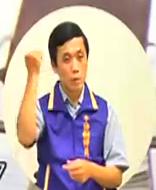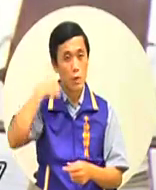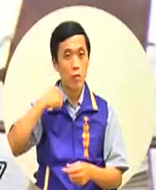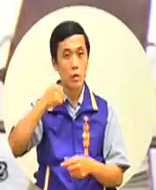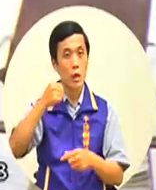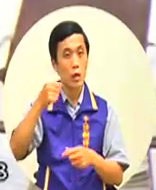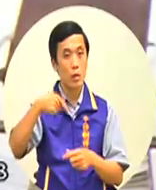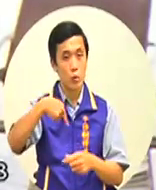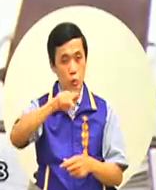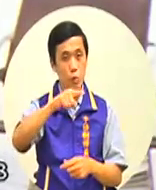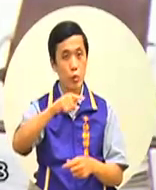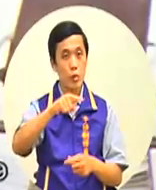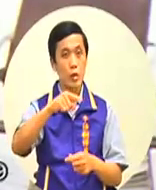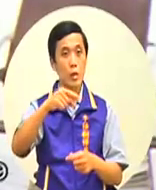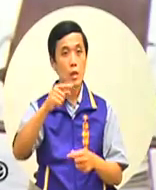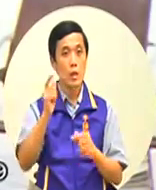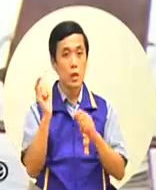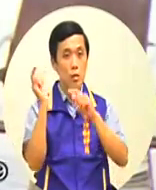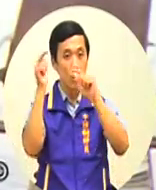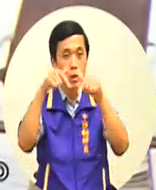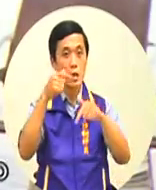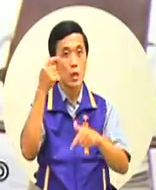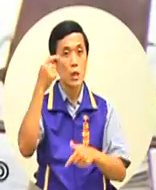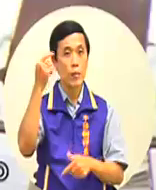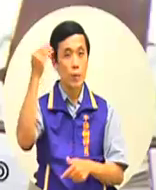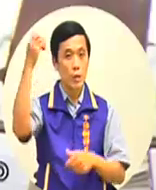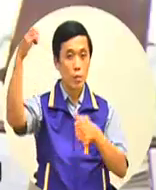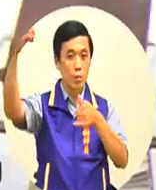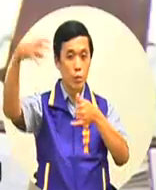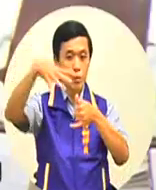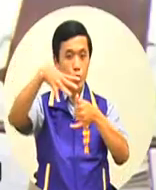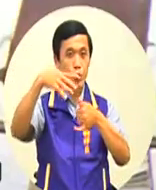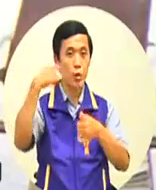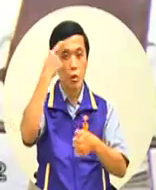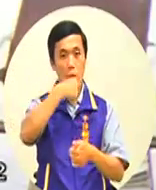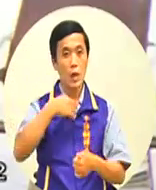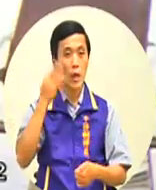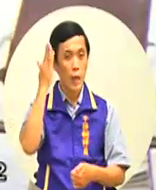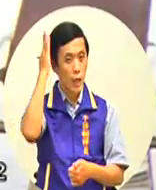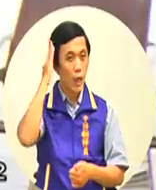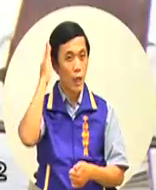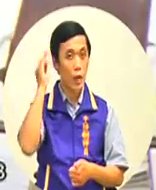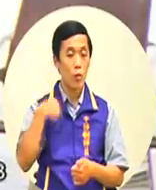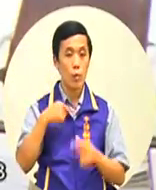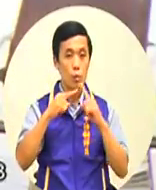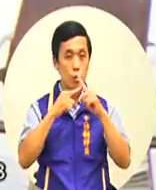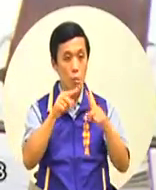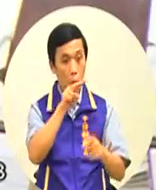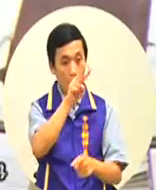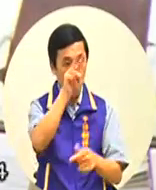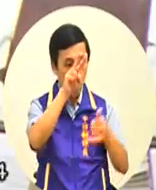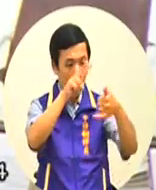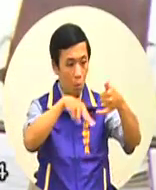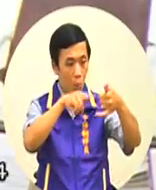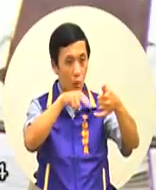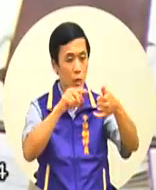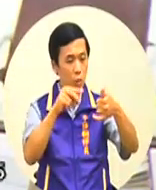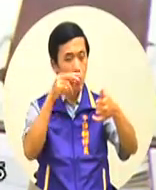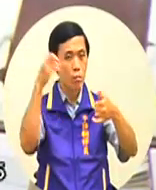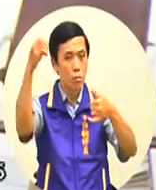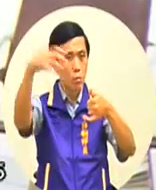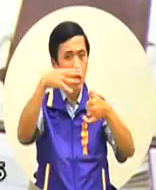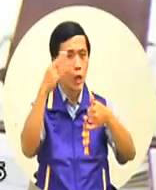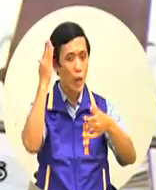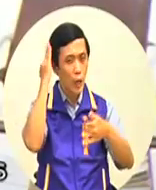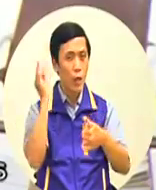那边晒太阳，晒得哇，面拢安尼乌蛇蛇哈。我是有一次我去，我说哎，他是安怎恁太安尼晒到乌蛇蛇？啊，我